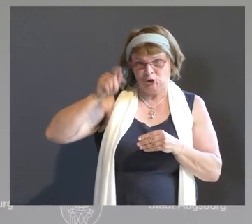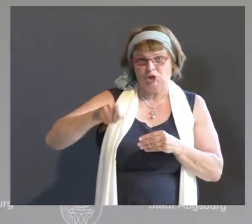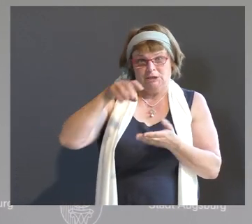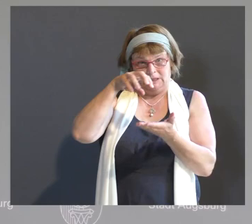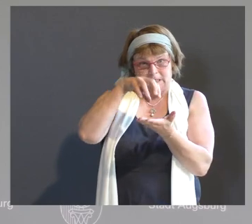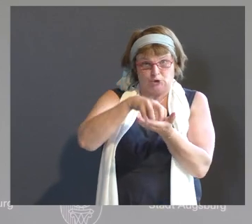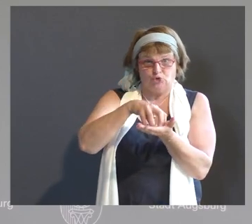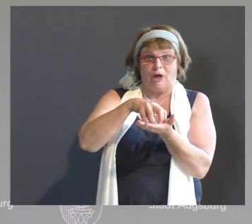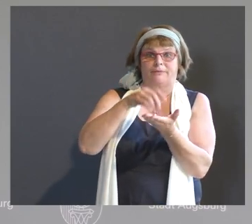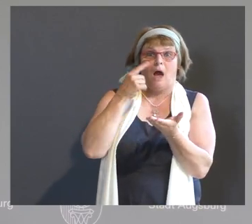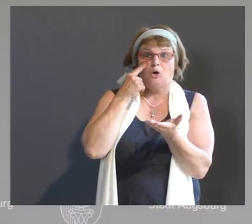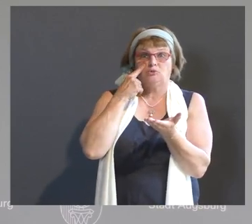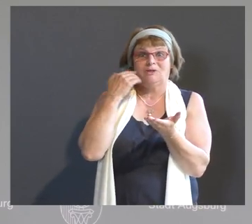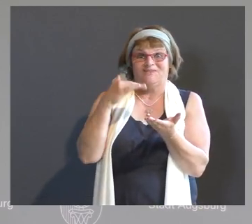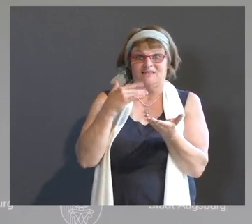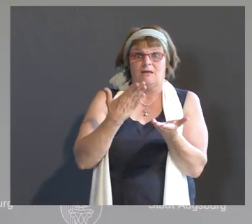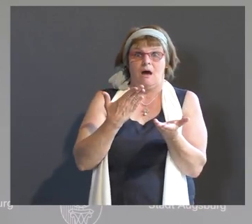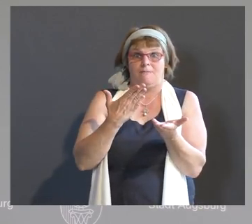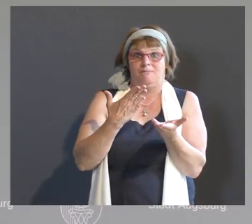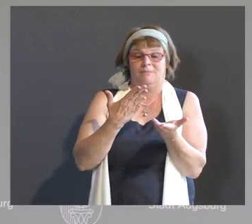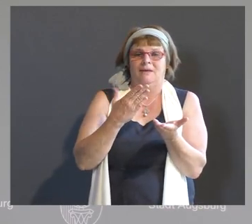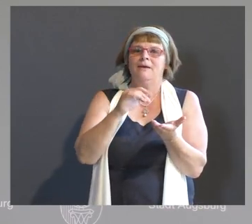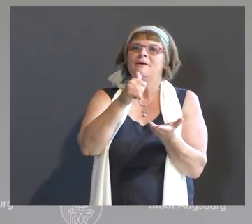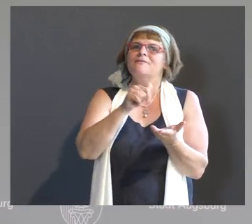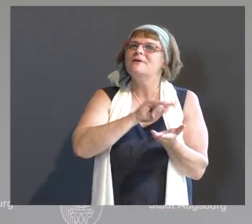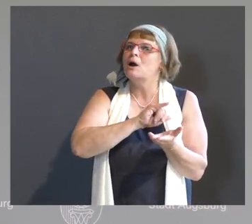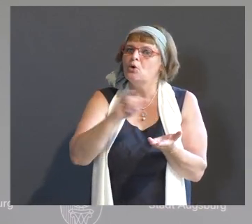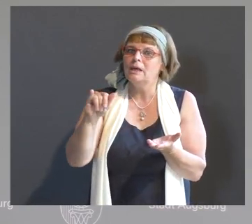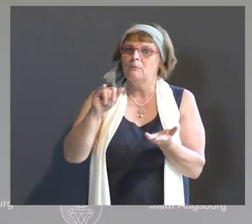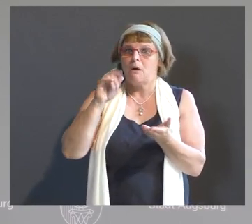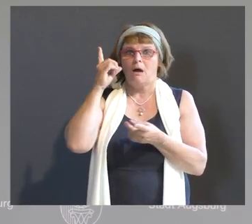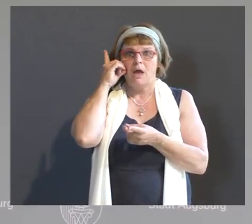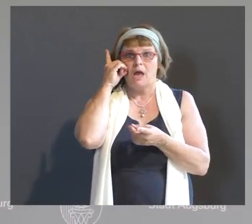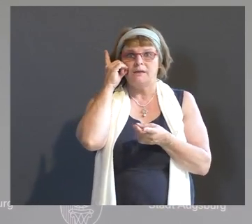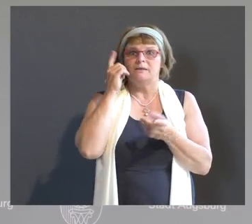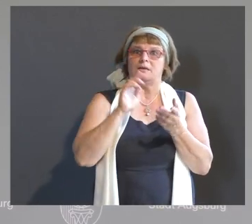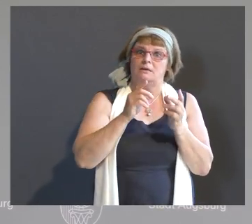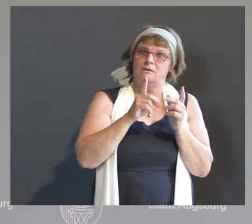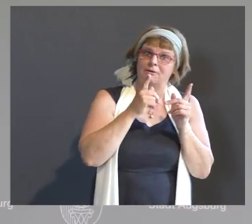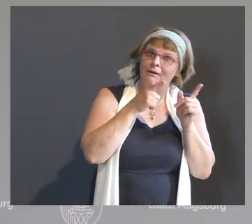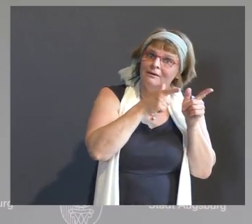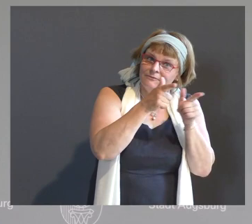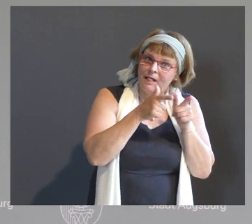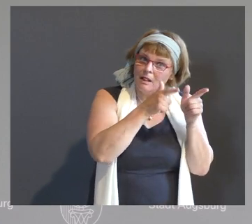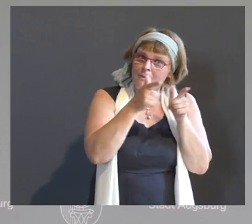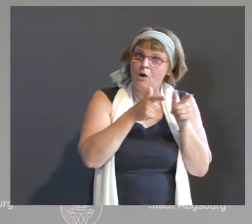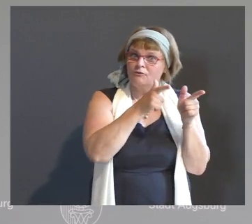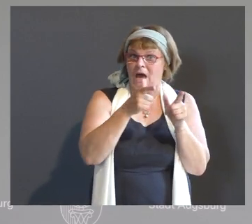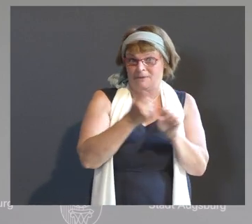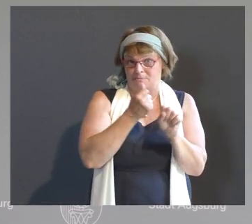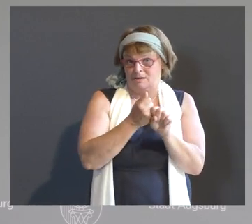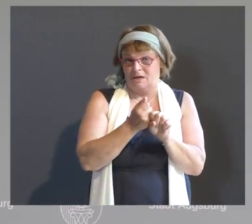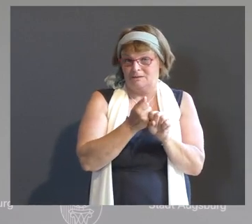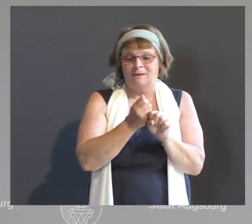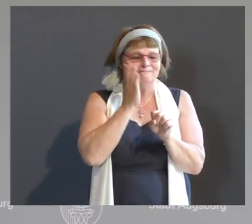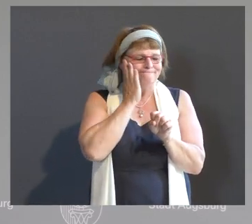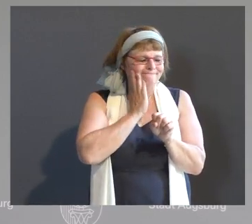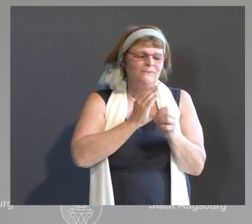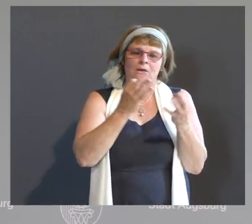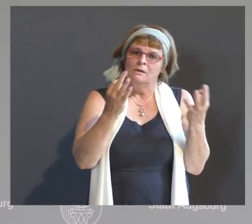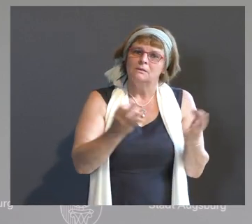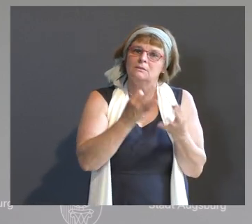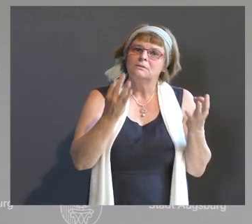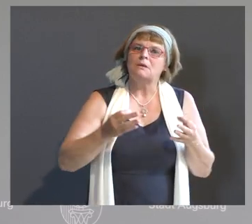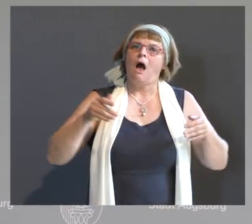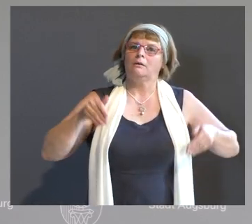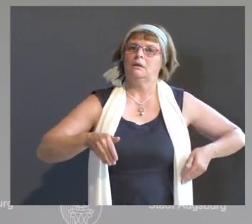haben, Erkenntnisse gewonnen haben, auf ihre sachdienlichen Hinweise auf Täter, Beteiligte